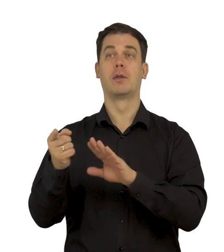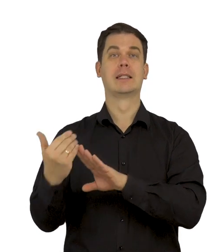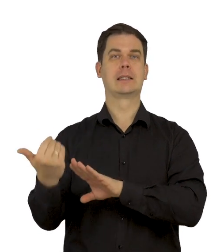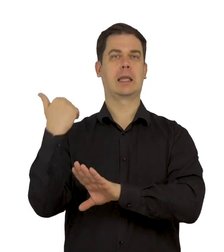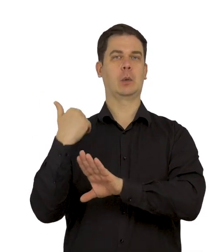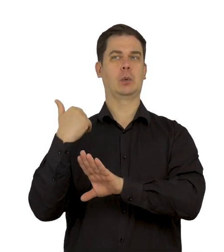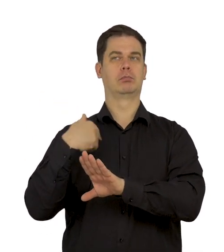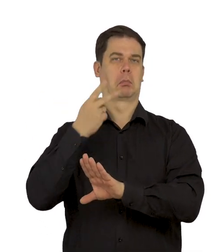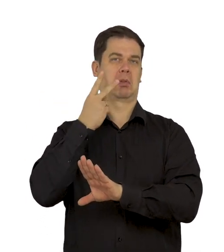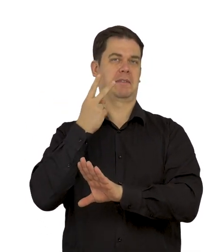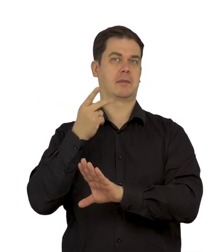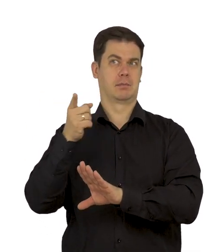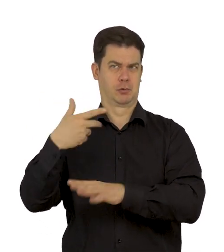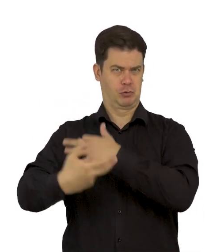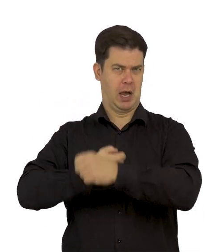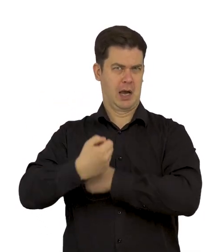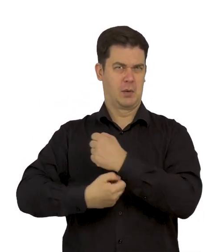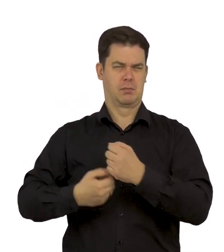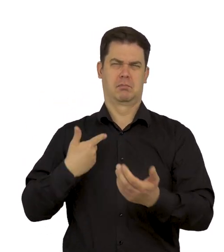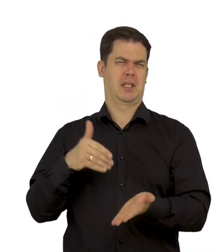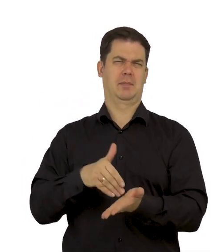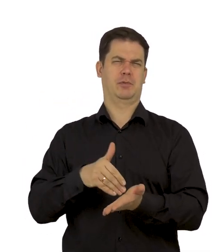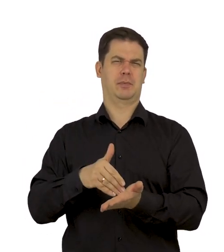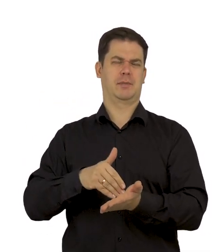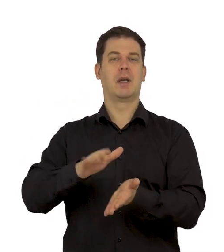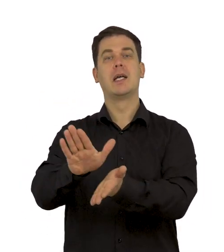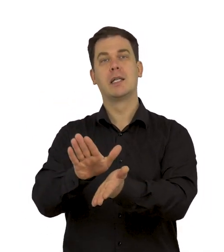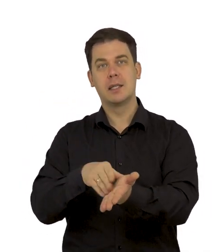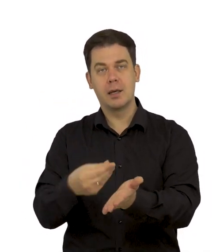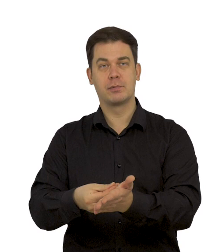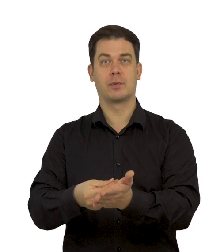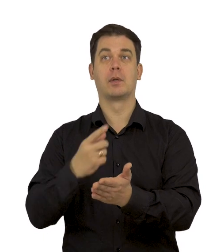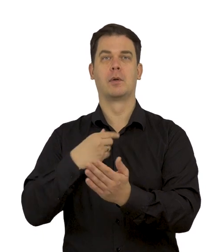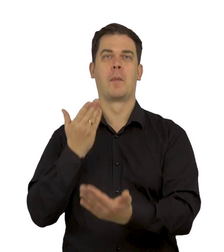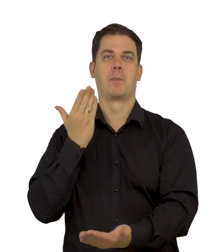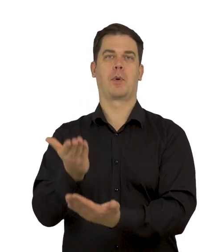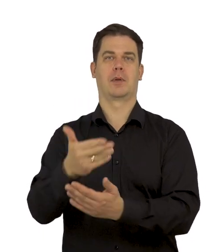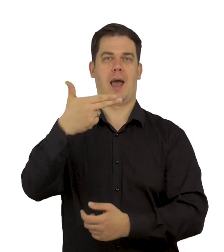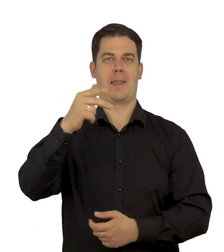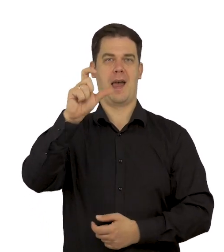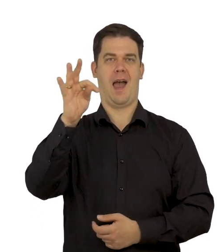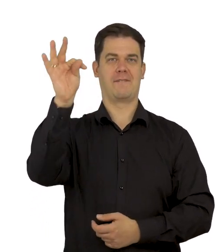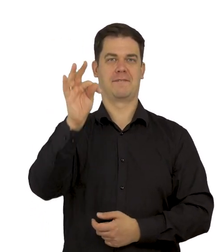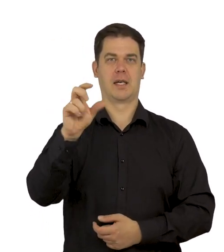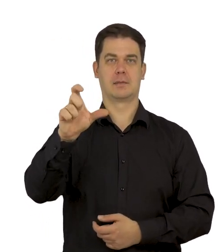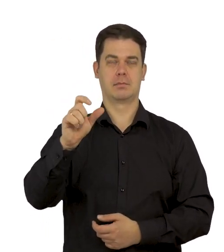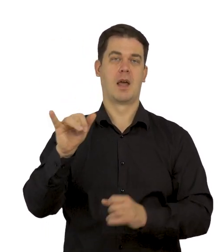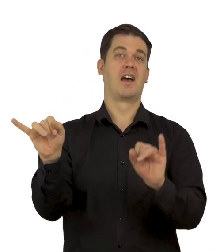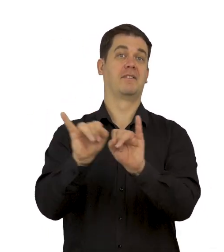baterie, a niekoniecznie potrzebujemy ich w danej chwili. Są to na przykład funkcje płatności zbliżeniowej NFC,